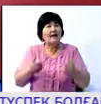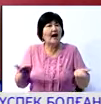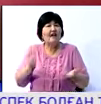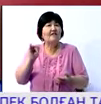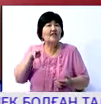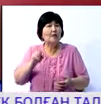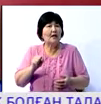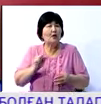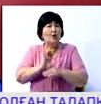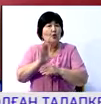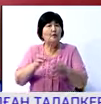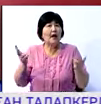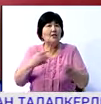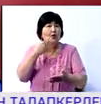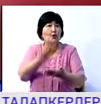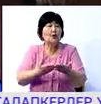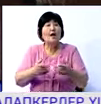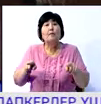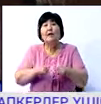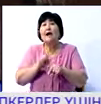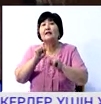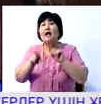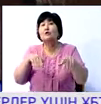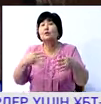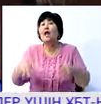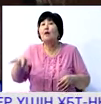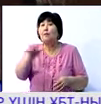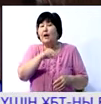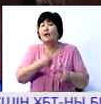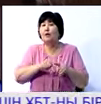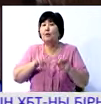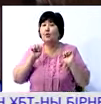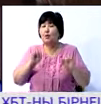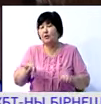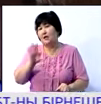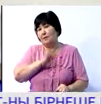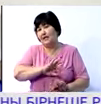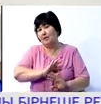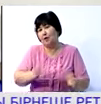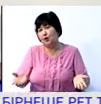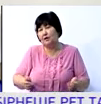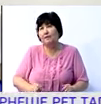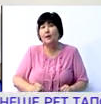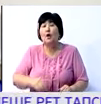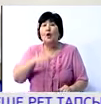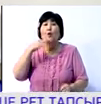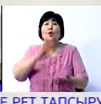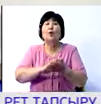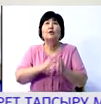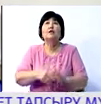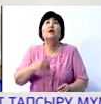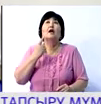фирманың өнімі қажет екенін көрсетеді. Бірақ тапсырыс берушілердің барлығы бұл мүмкіндіктерді пайдаланбай отыр. Көп жағдайда сол бір